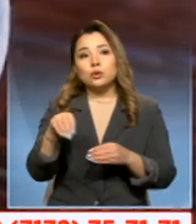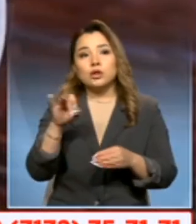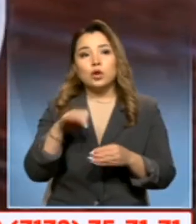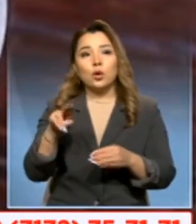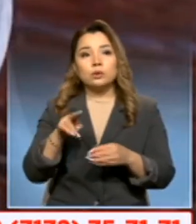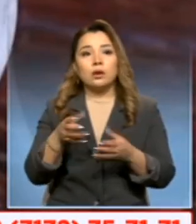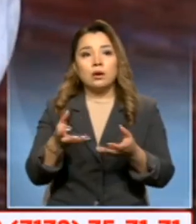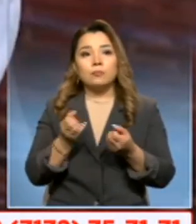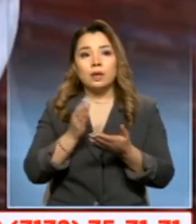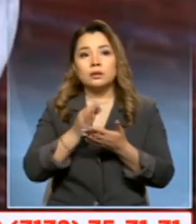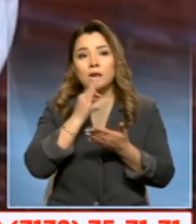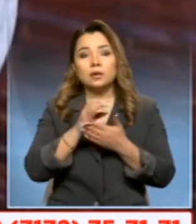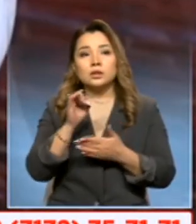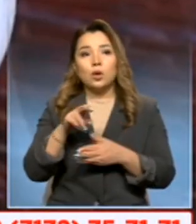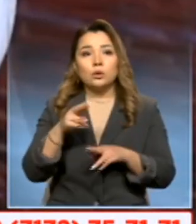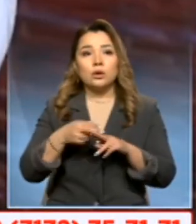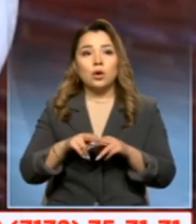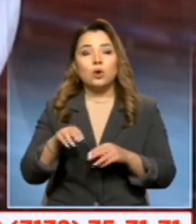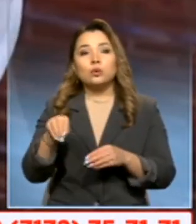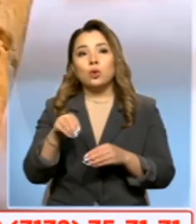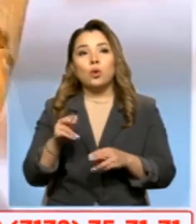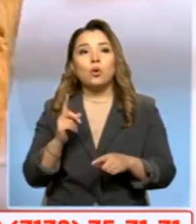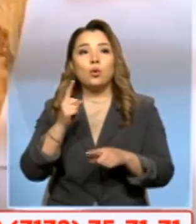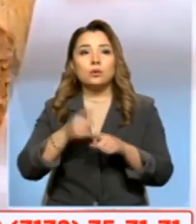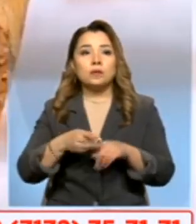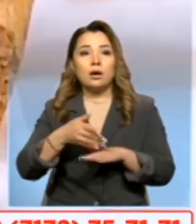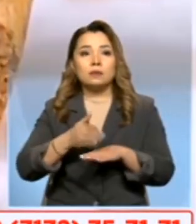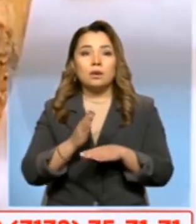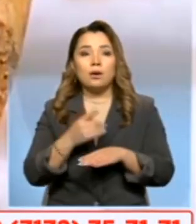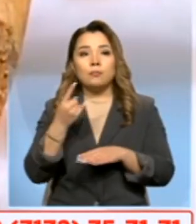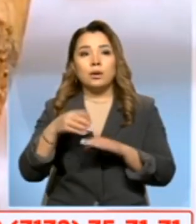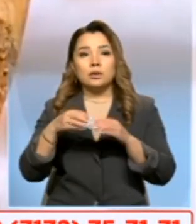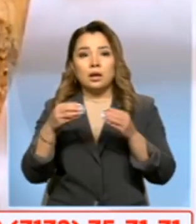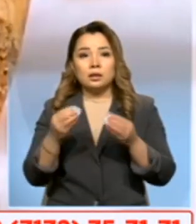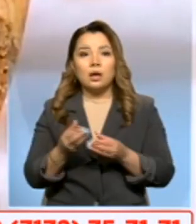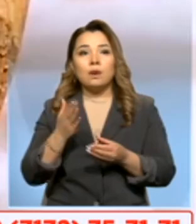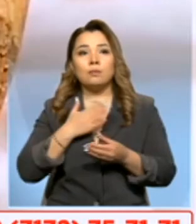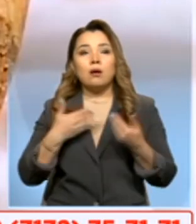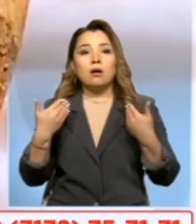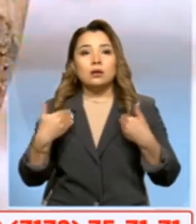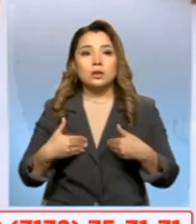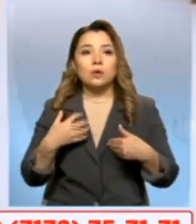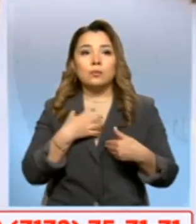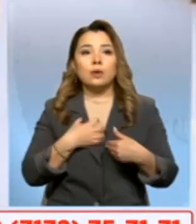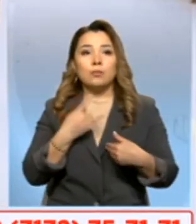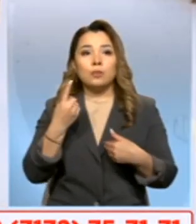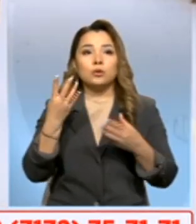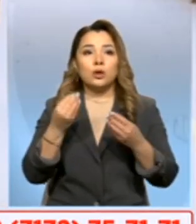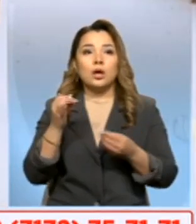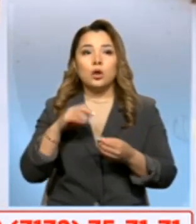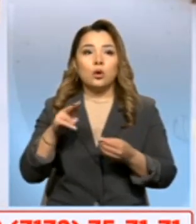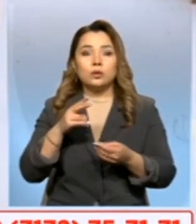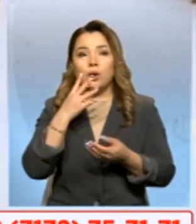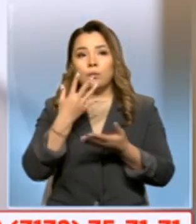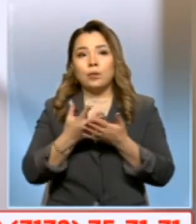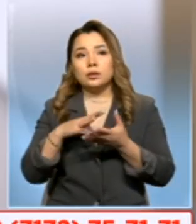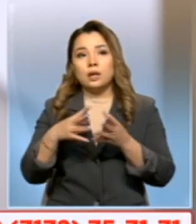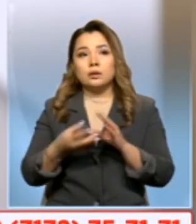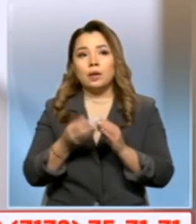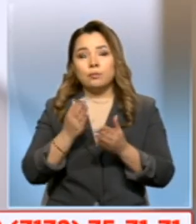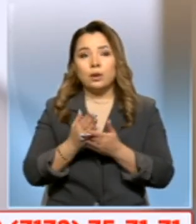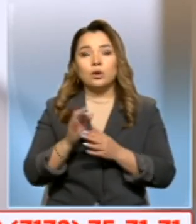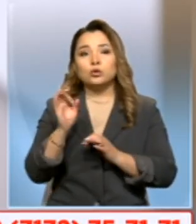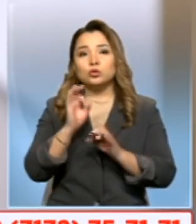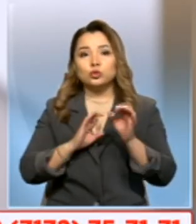түрін алыңыз. Себебі йодталған тұз қосып жасалған нанның бір тілімінің өзі біздің ағзамызға қажет бір күндік йод мөлшерін бере алады.